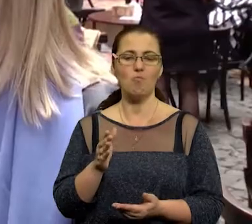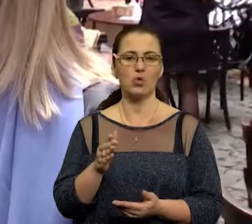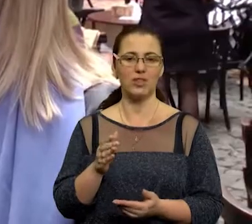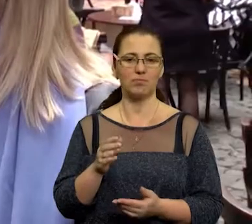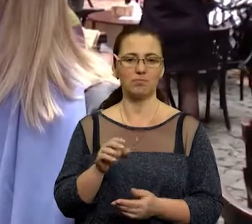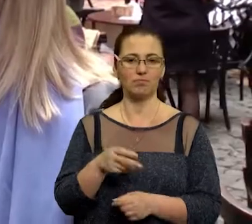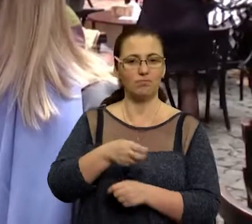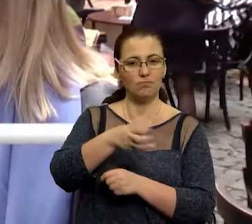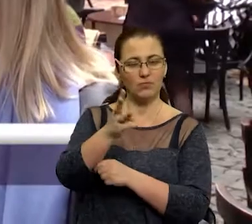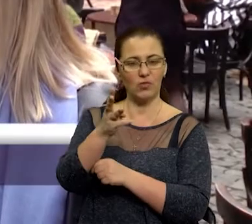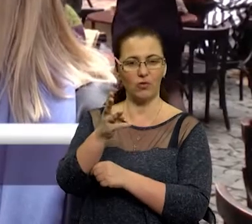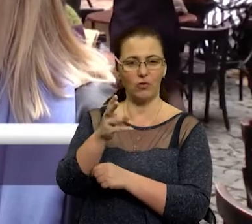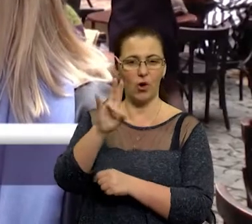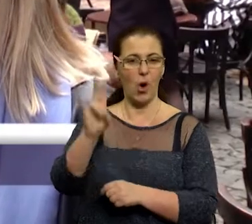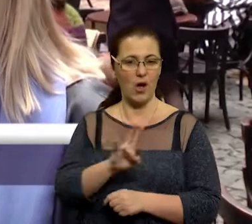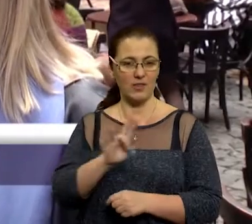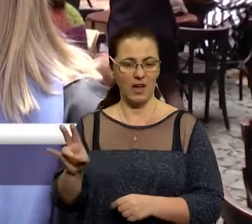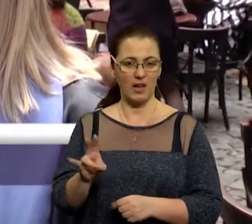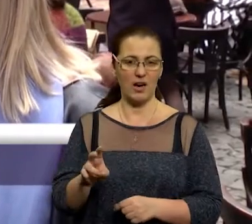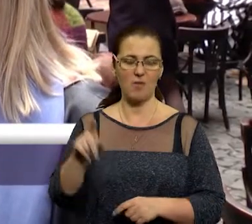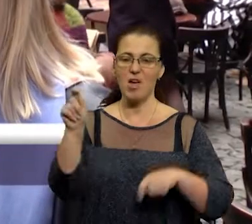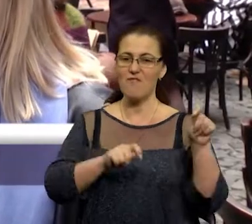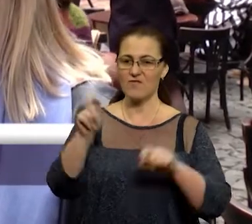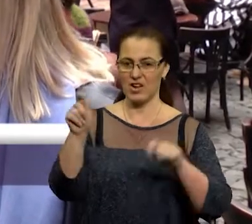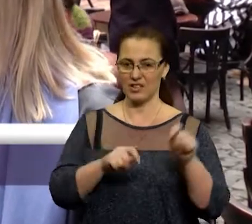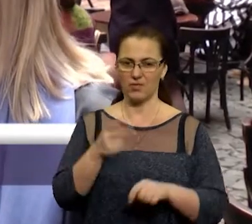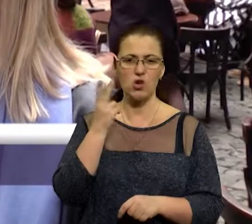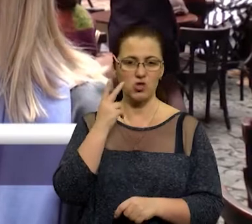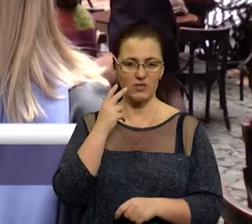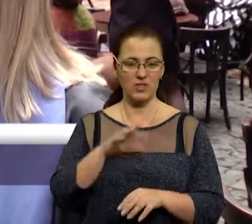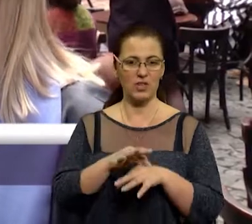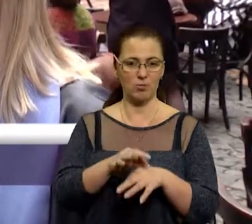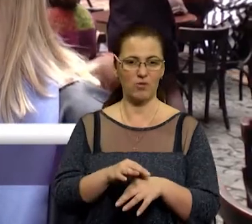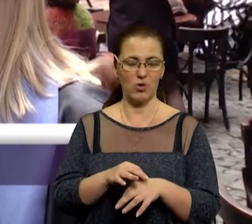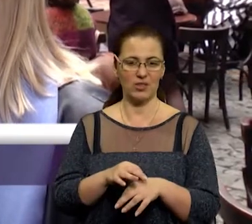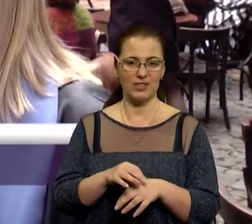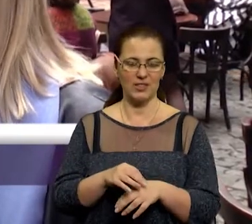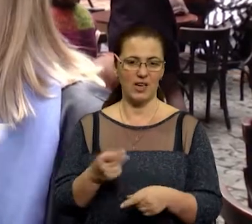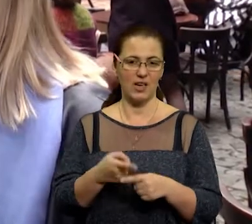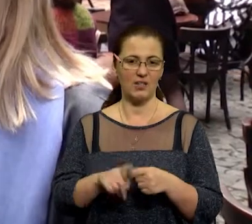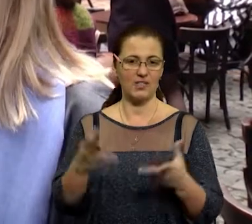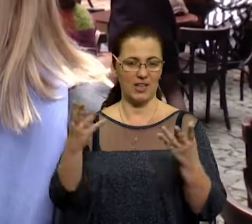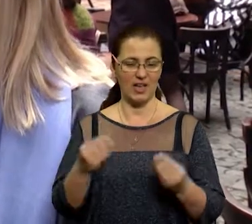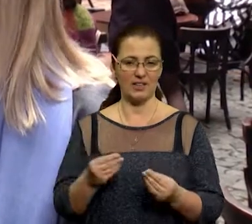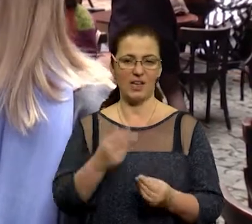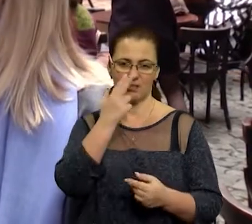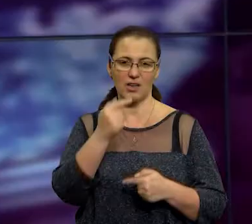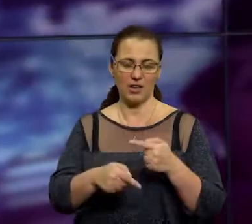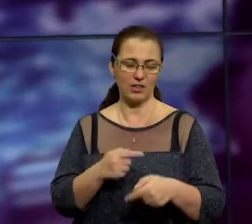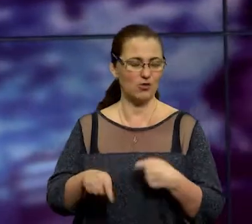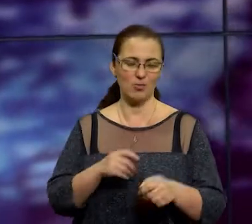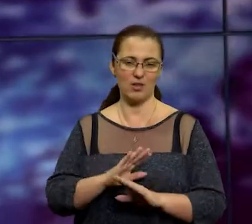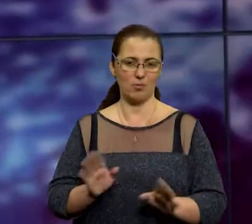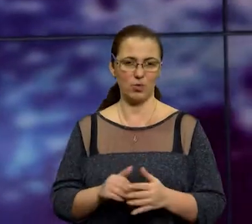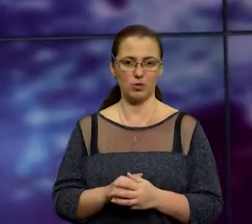Богородиці. Львівські фанфари – щорічний фестиваль, який завжди відбувається на День міста. І, власне, на площі Довженка цього року цю традицію ми не